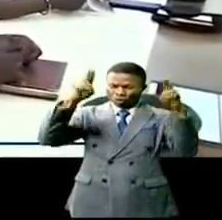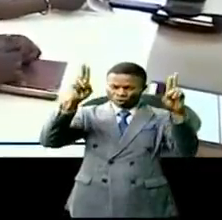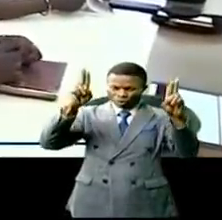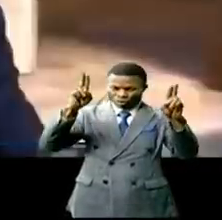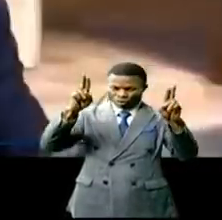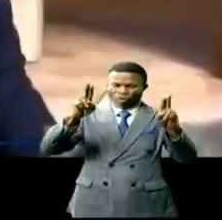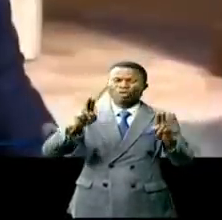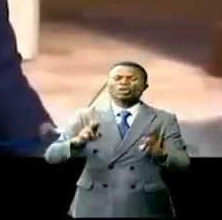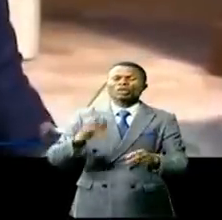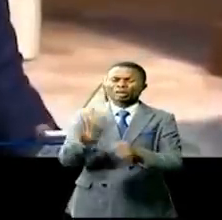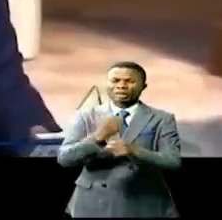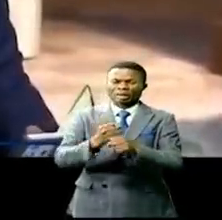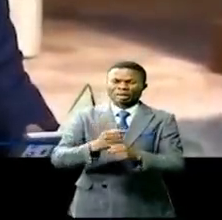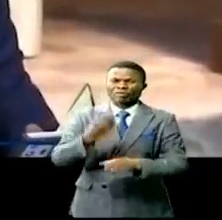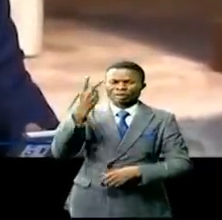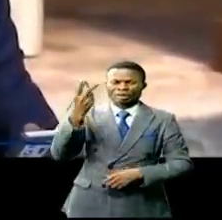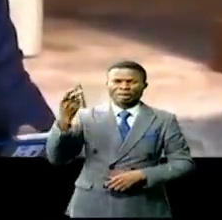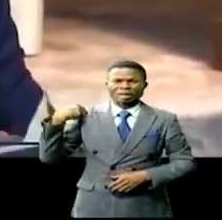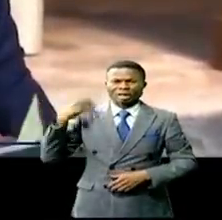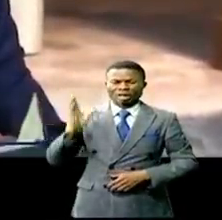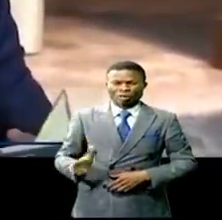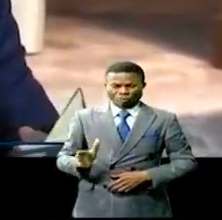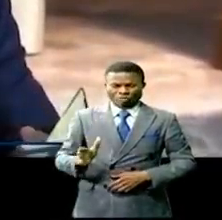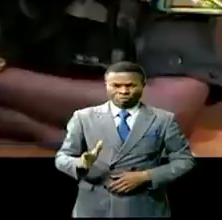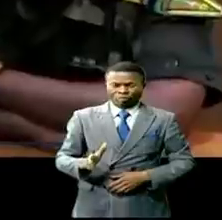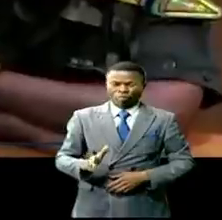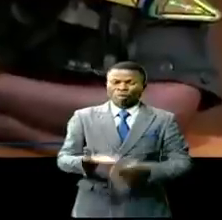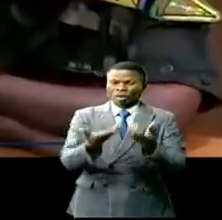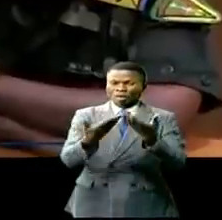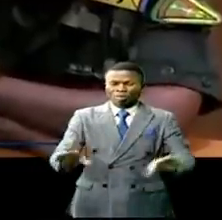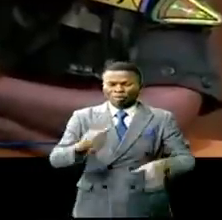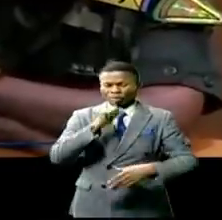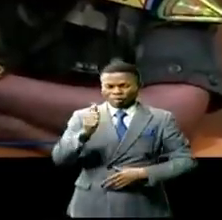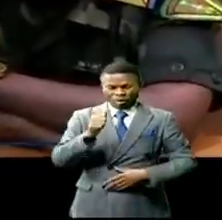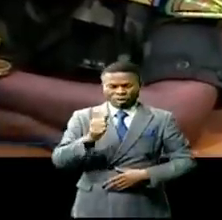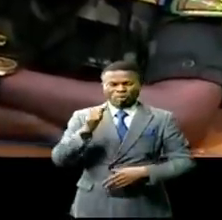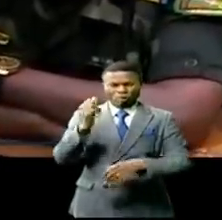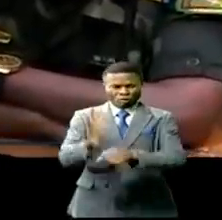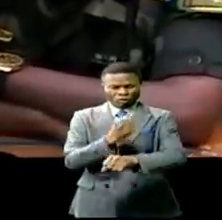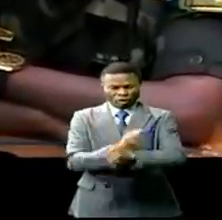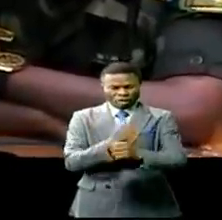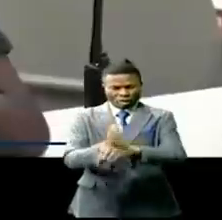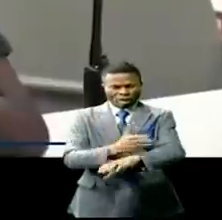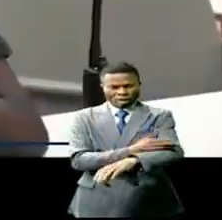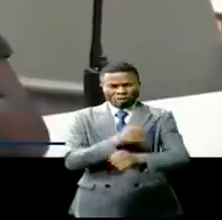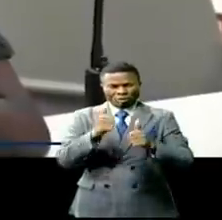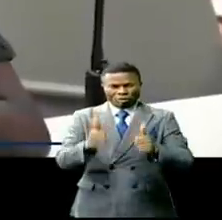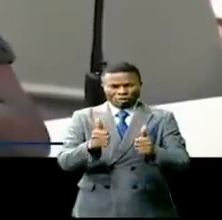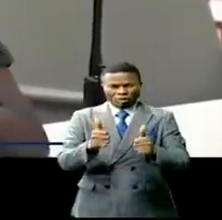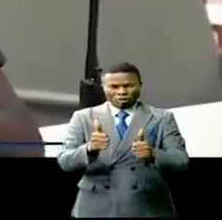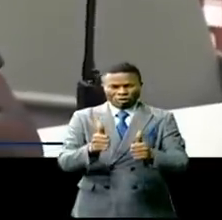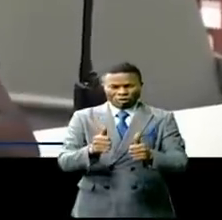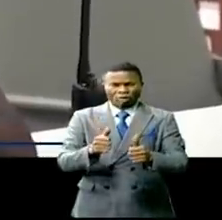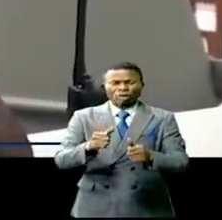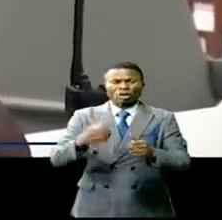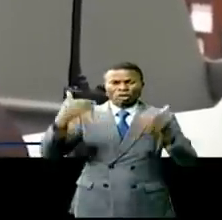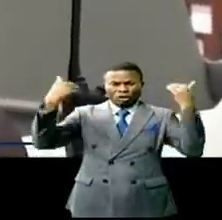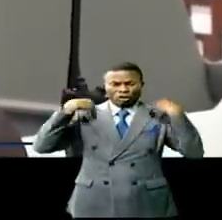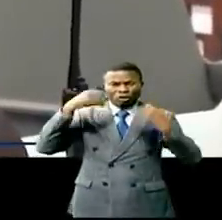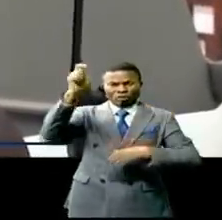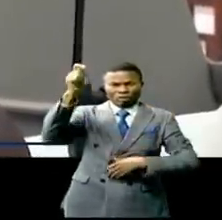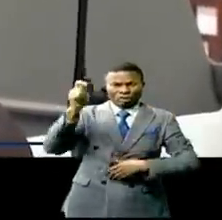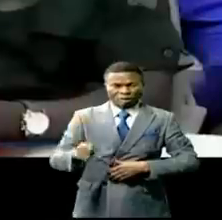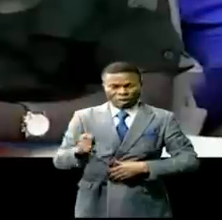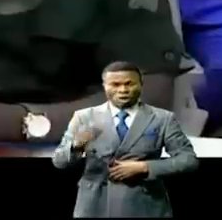cet état de siège rien n'est laissé au hasard pour mener à bon port cette mission élargie à quelques officiers généraux et supérieurs